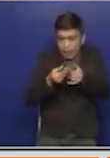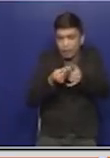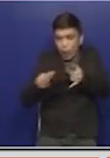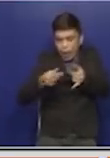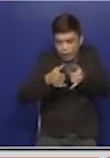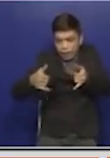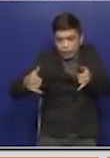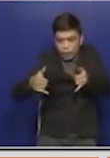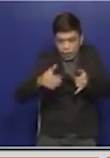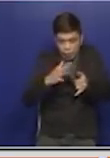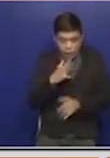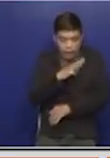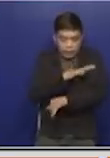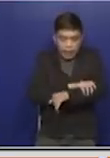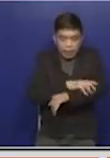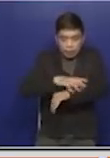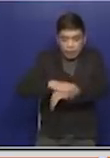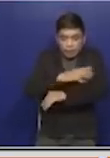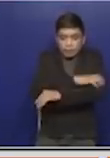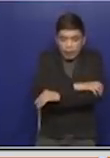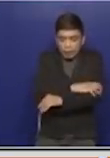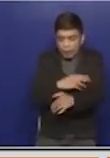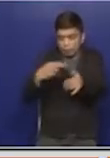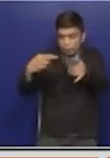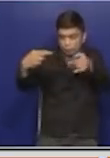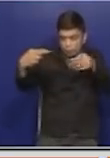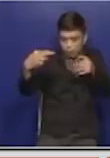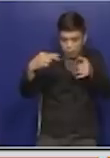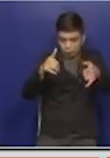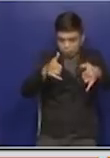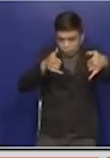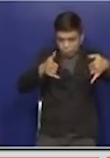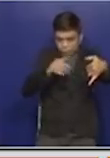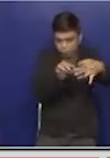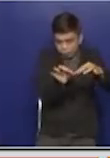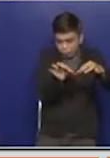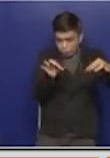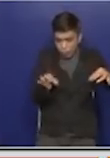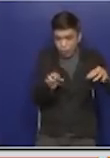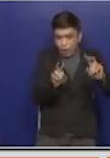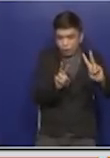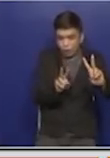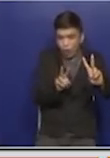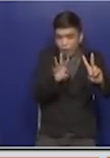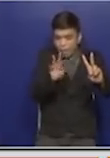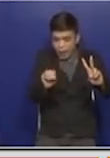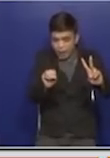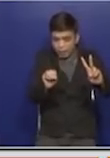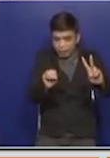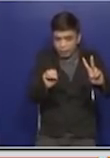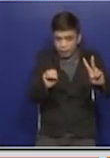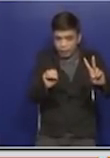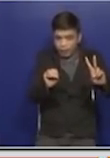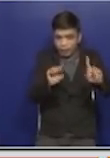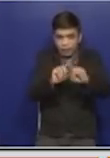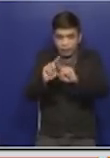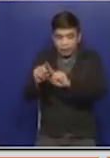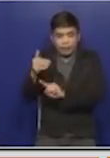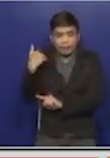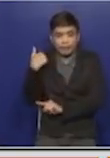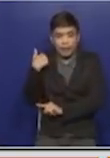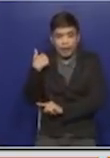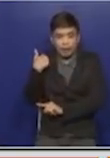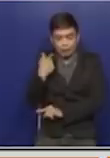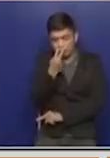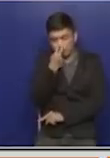ที่สัมผัสตัวภายนอกจนถึงระยะห่าง2เมตรและถ้าเกิดคอนเซนต์ไม่มีความชัดเจนก็จะเกิด